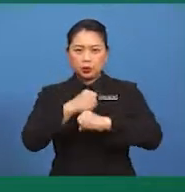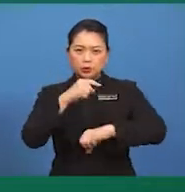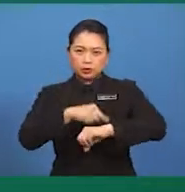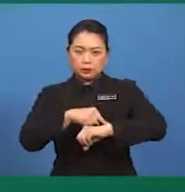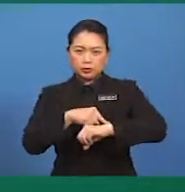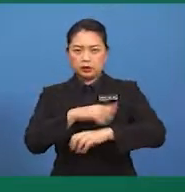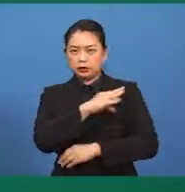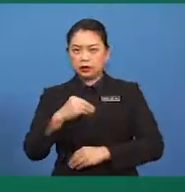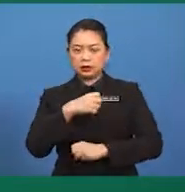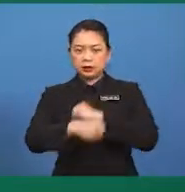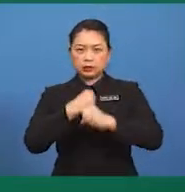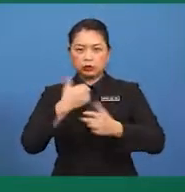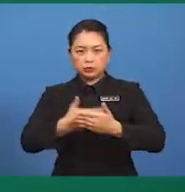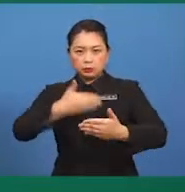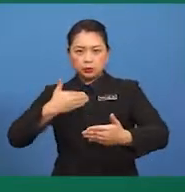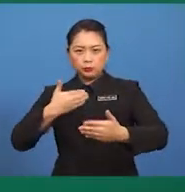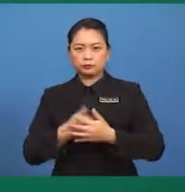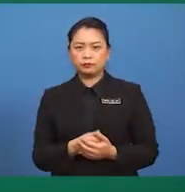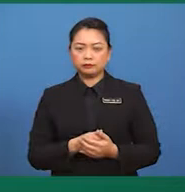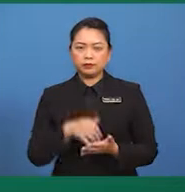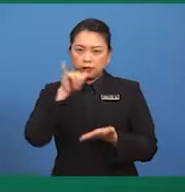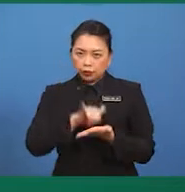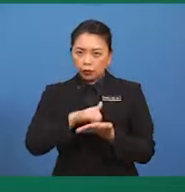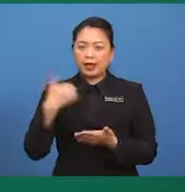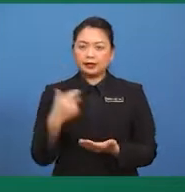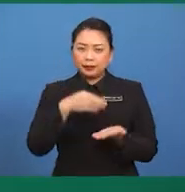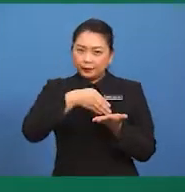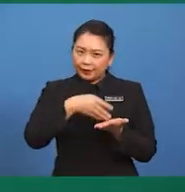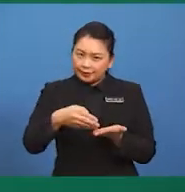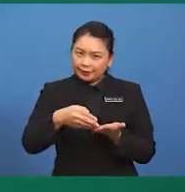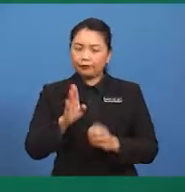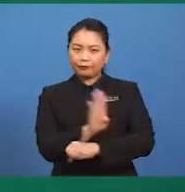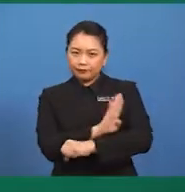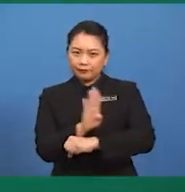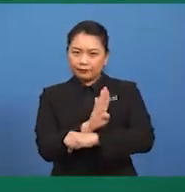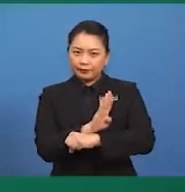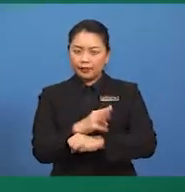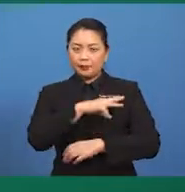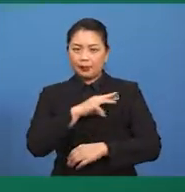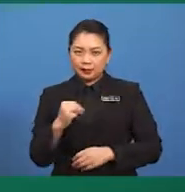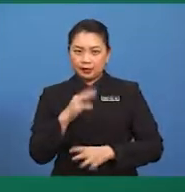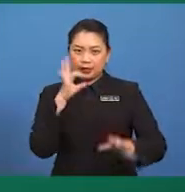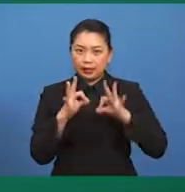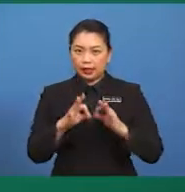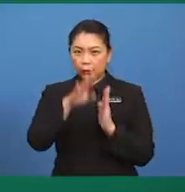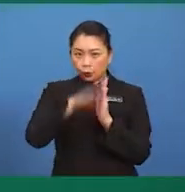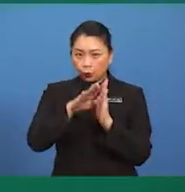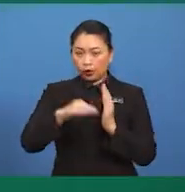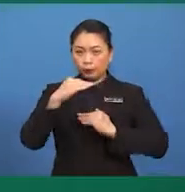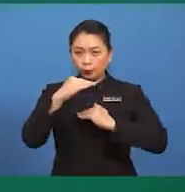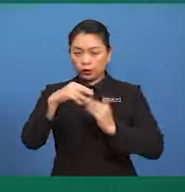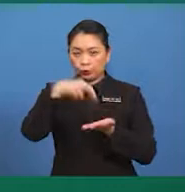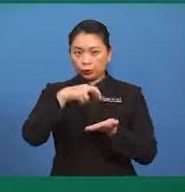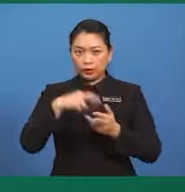tahun sebelumnya. Ianya adalah belanja perniagaan. Manakala, jika berlaku pengurangan